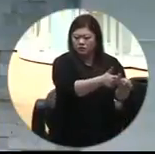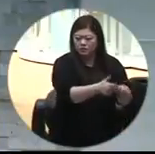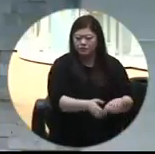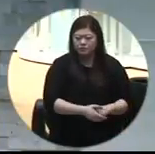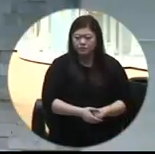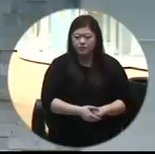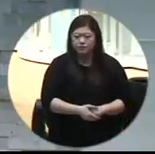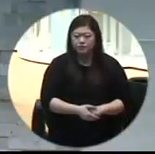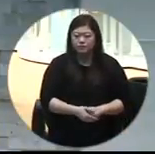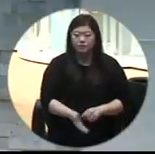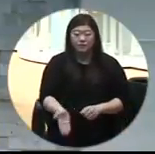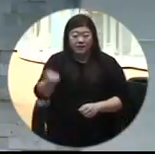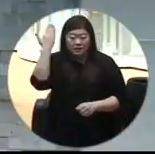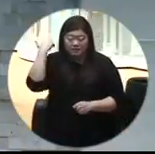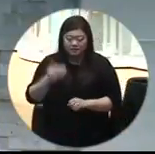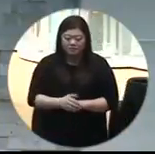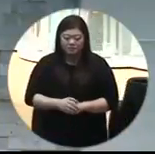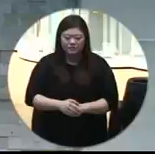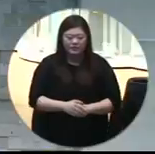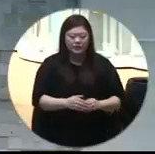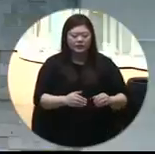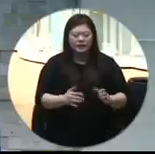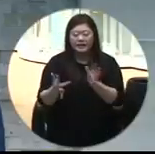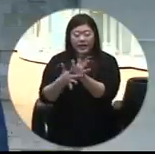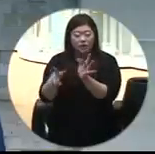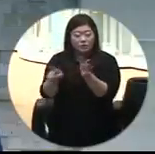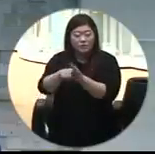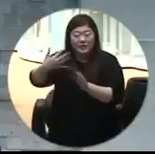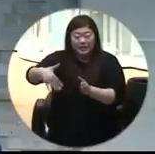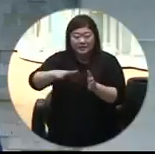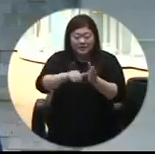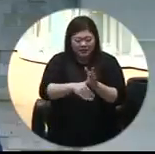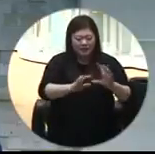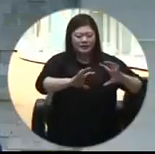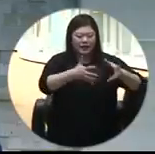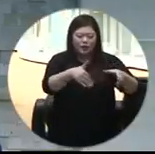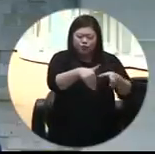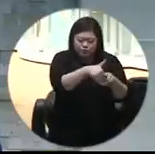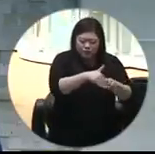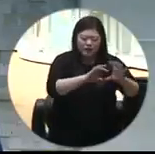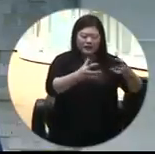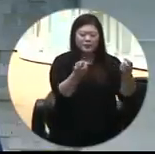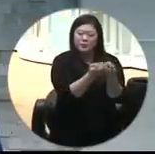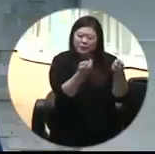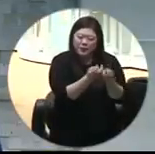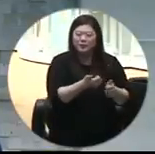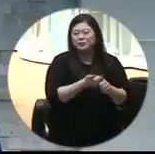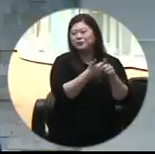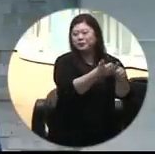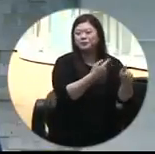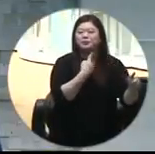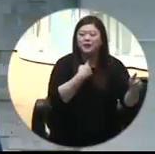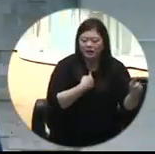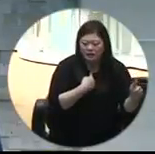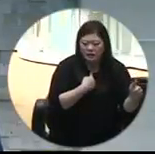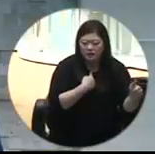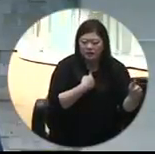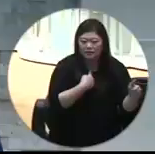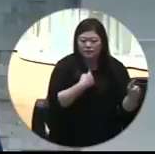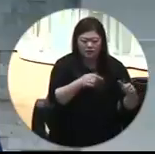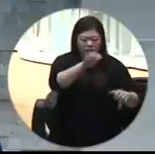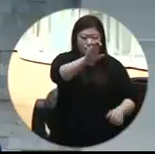세상 풍조를 쫓아서 거기서 세상 풍 쫓아 돌아다니며 살았는데 여기서 말하는